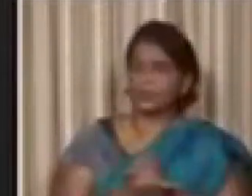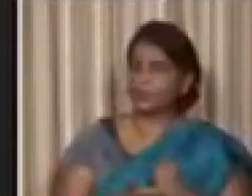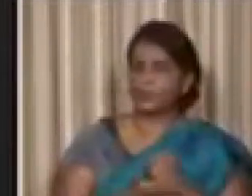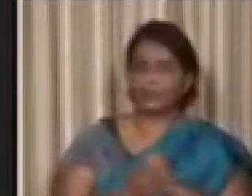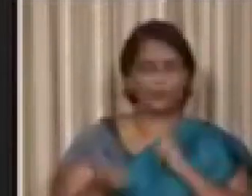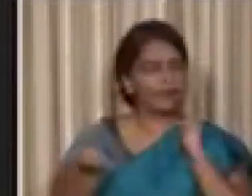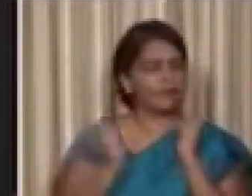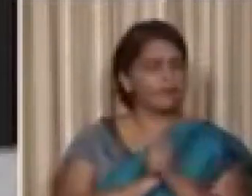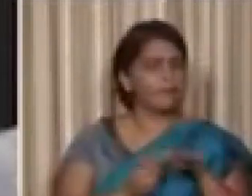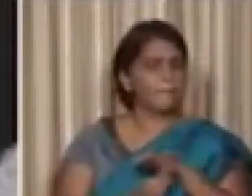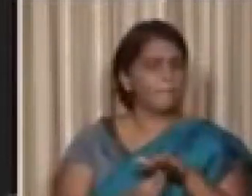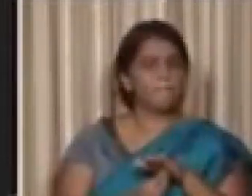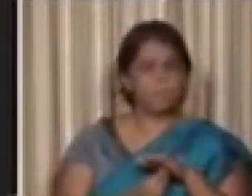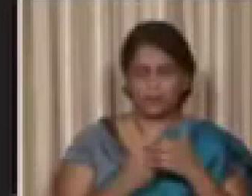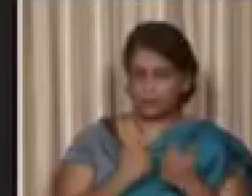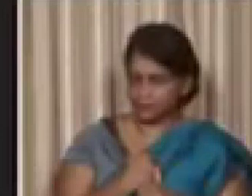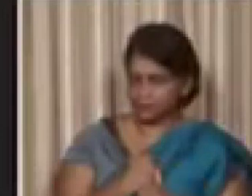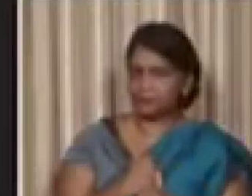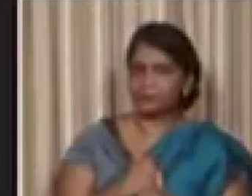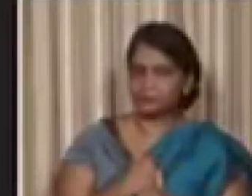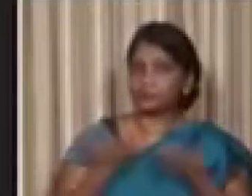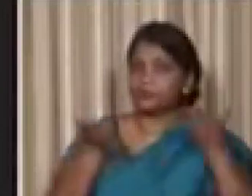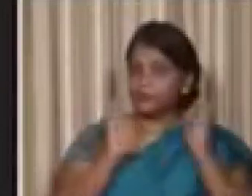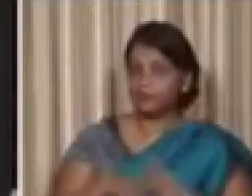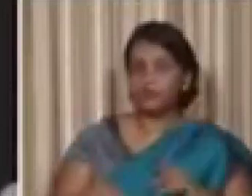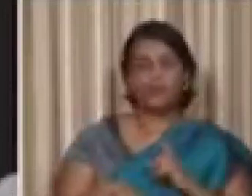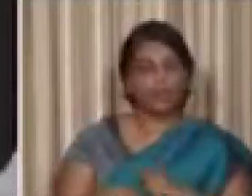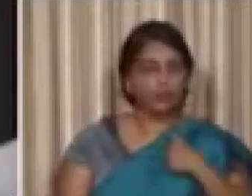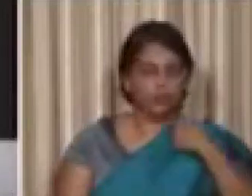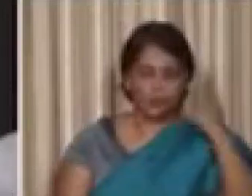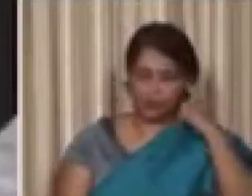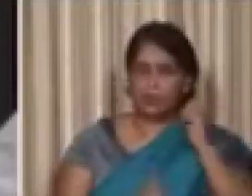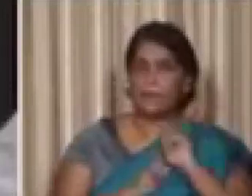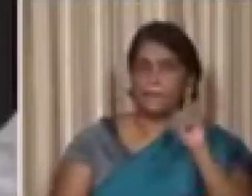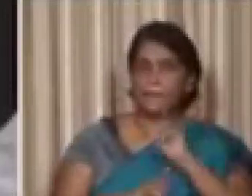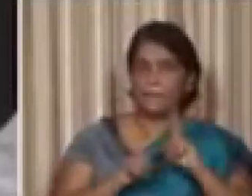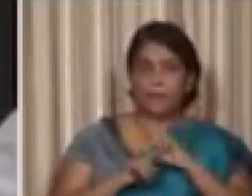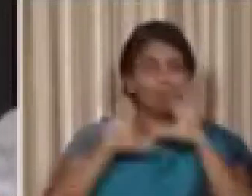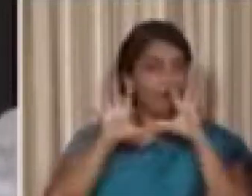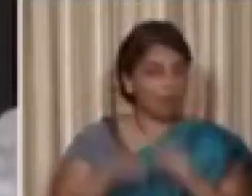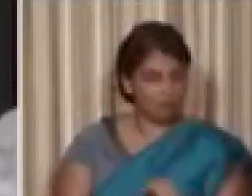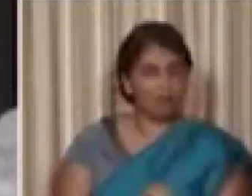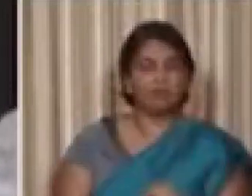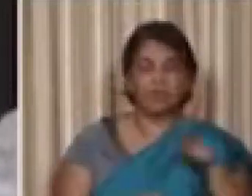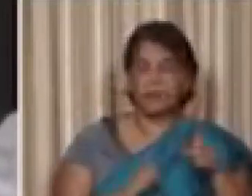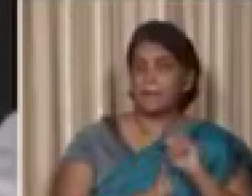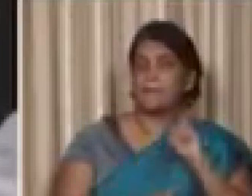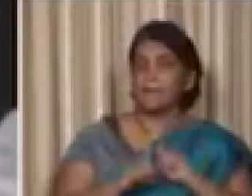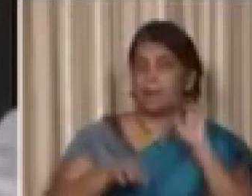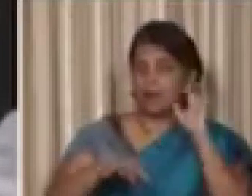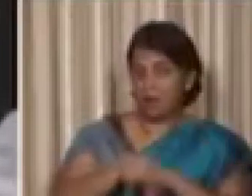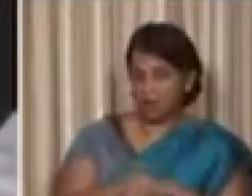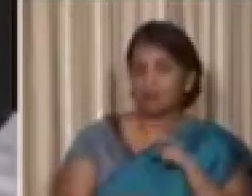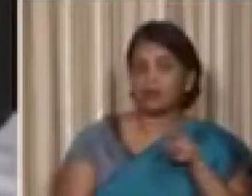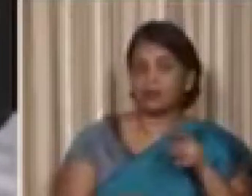වෙනස් පරිසරයක් මේ රටේ නිර්මාණය වෙන්න. අවසාන මොහොතේ අපි දන්නවා පාර්ලිමේන්තුව අල්ලගන්න ගියා. මෙතන පාර්ලිමේන්තුව අල්ලගන්න ගියා.